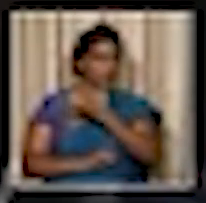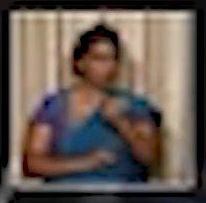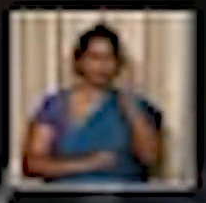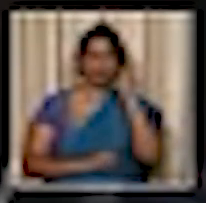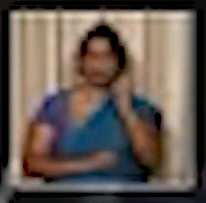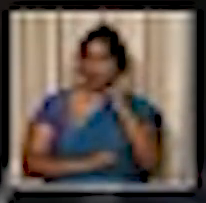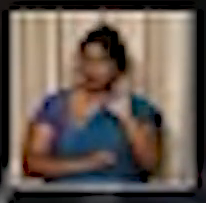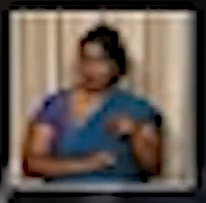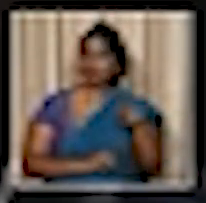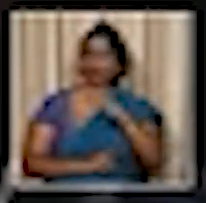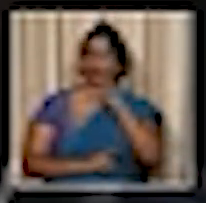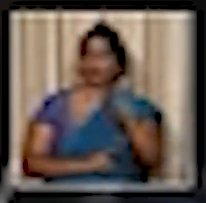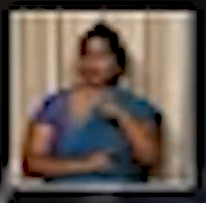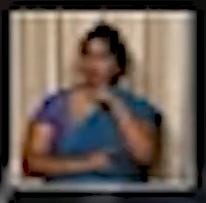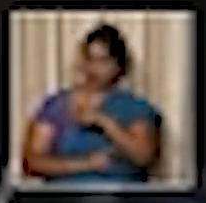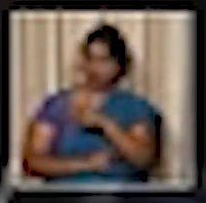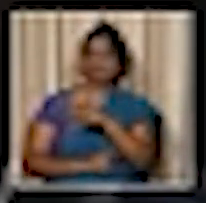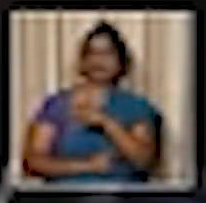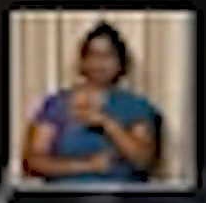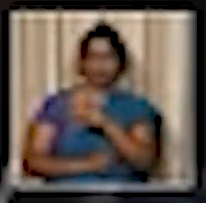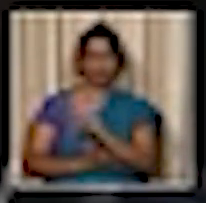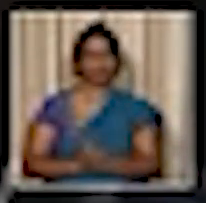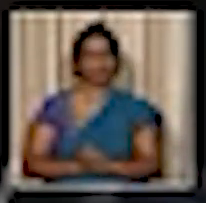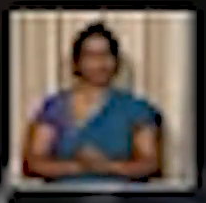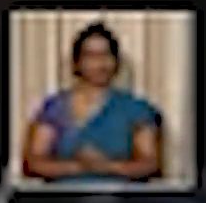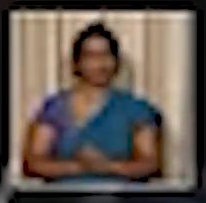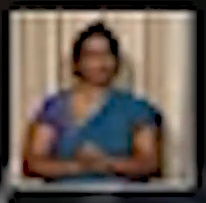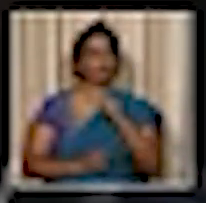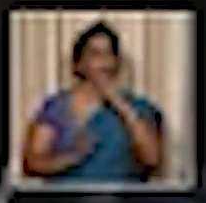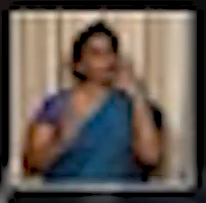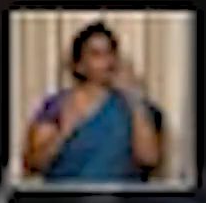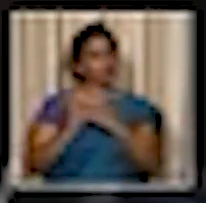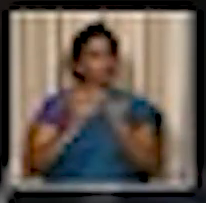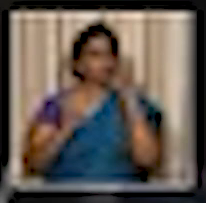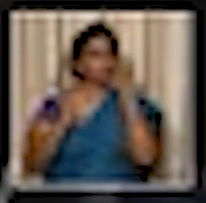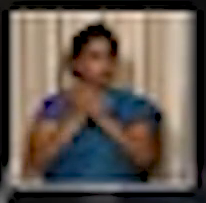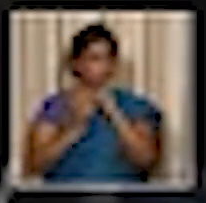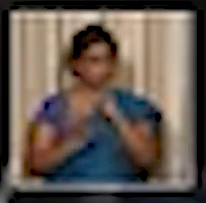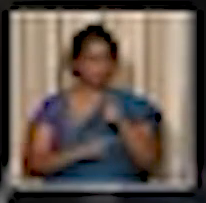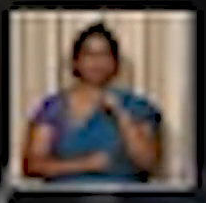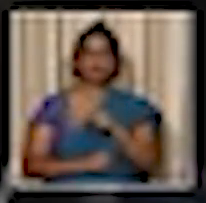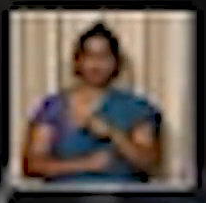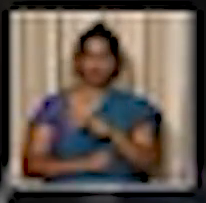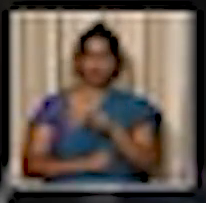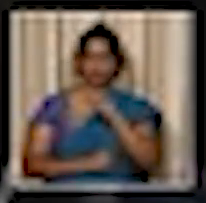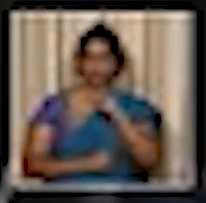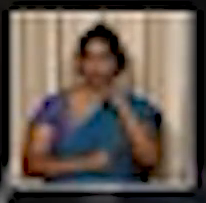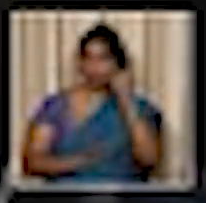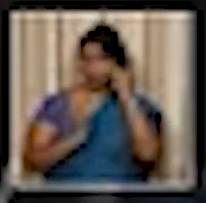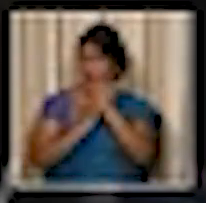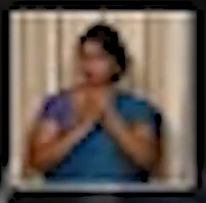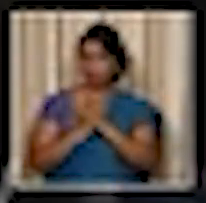චෝදනා ඇත්තේද එම විනිසුරුවරයාටම එරෙහිවය. මෙම කාරණය මා ඉදිරිපත් කළ අතර එහි සඳහන් යම්